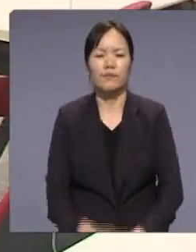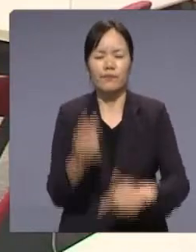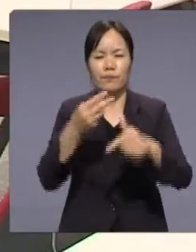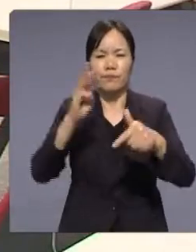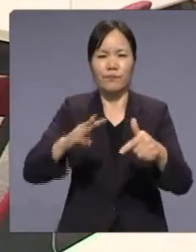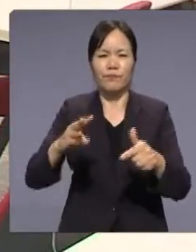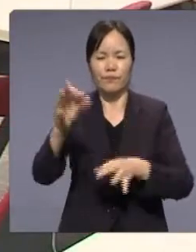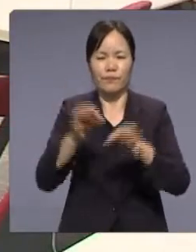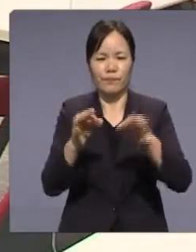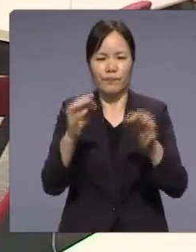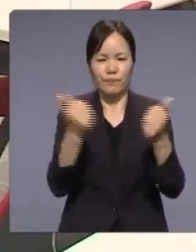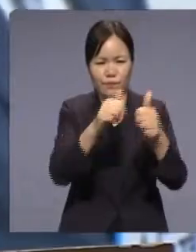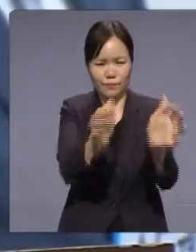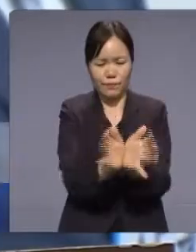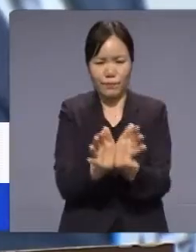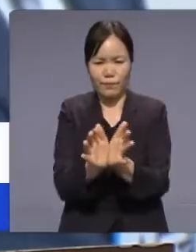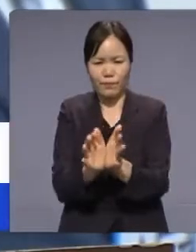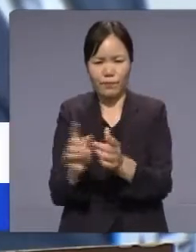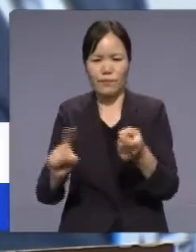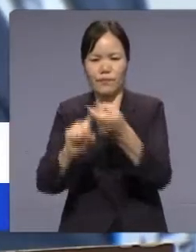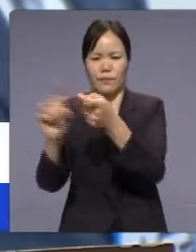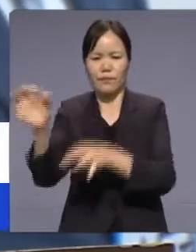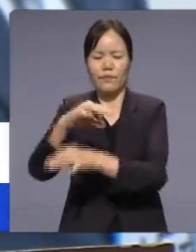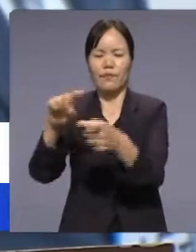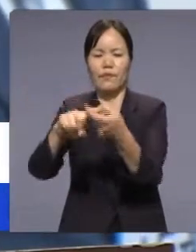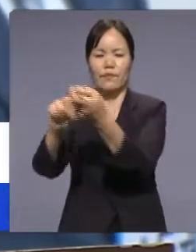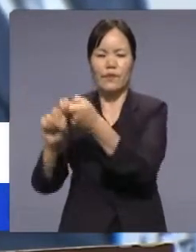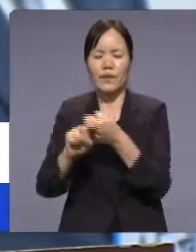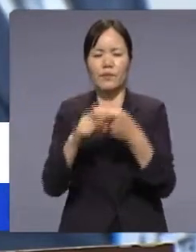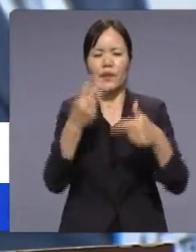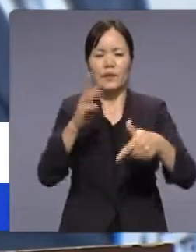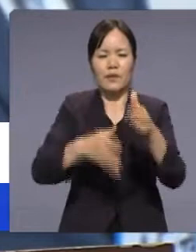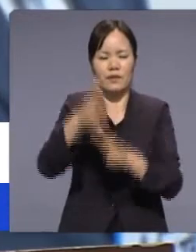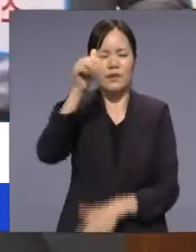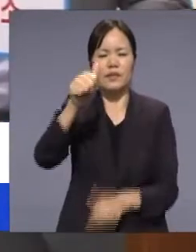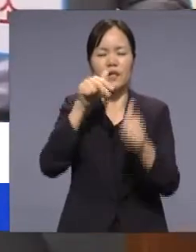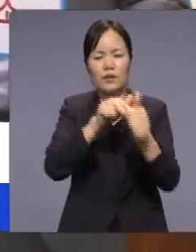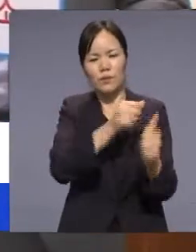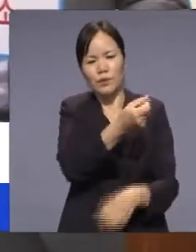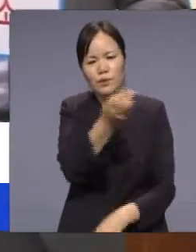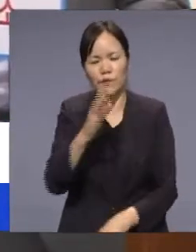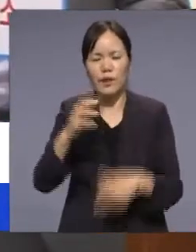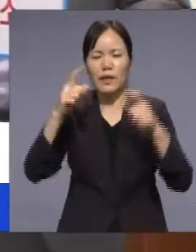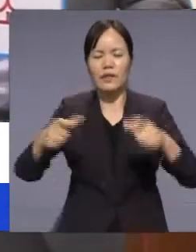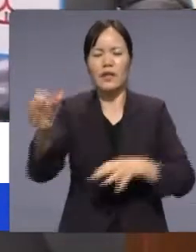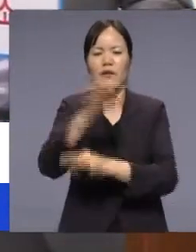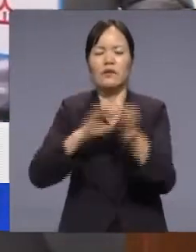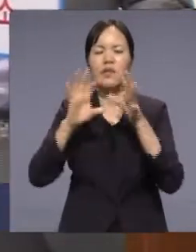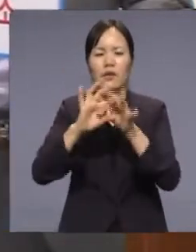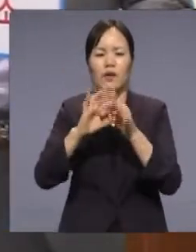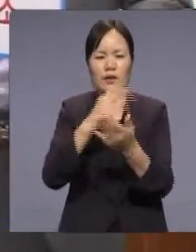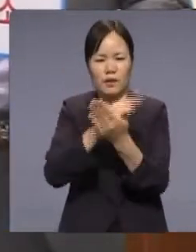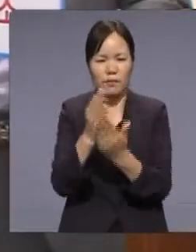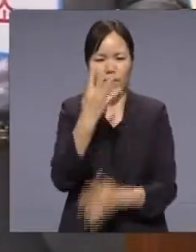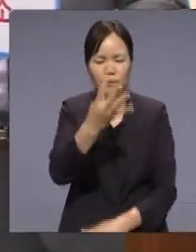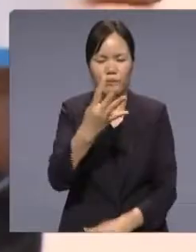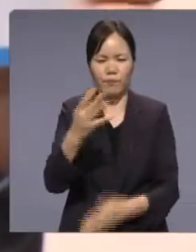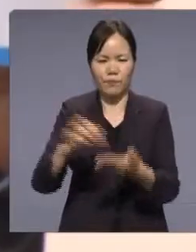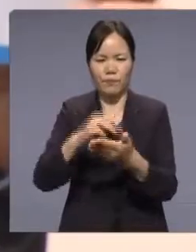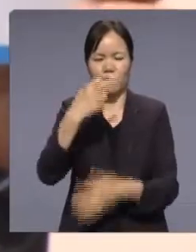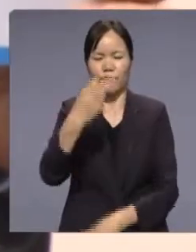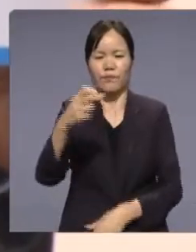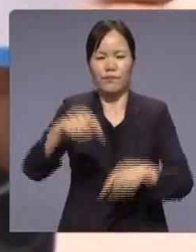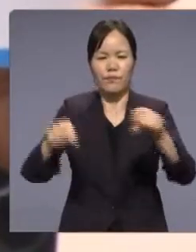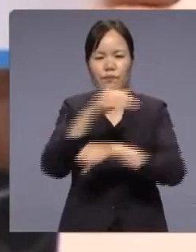인천 상공회의소와 인천 경실련이 인천시장 후보들에게 지역경제와 관련된 4개 분야 12개